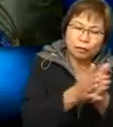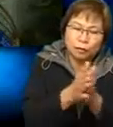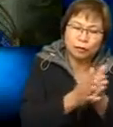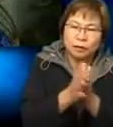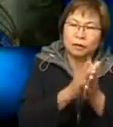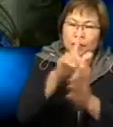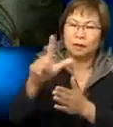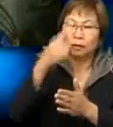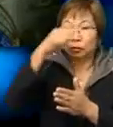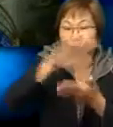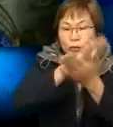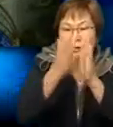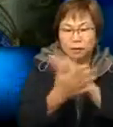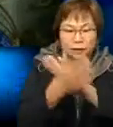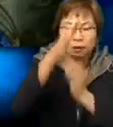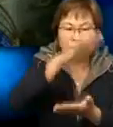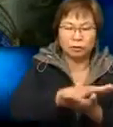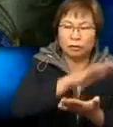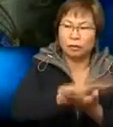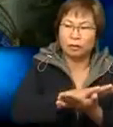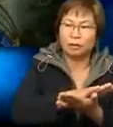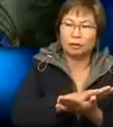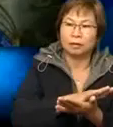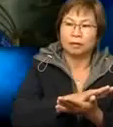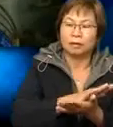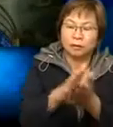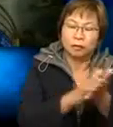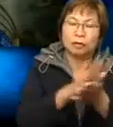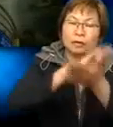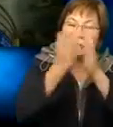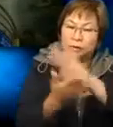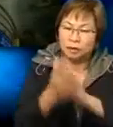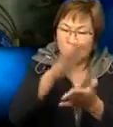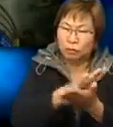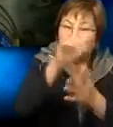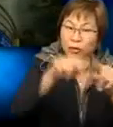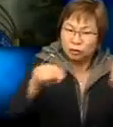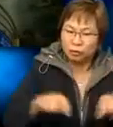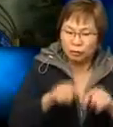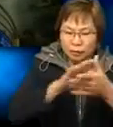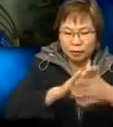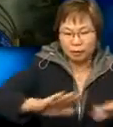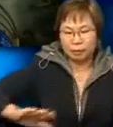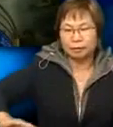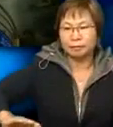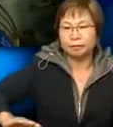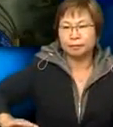Berusahalah untuk menjadikan sekolah sebuah tempat yang